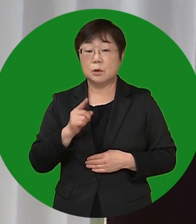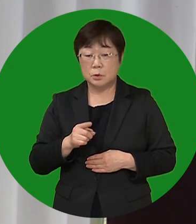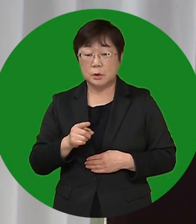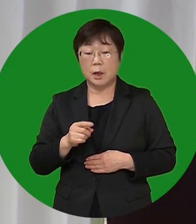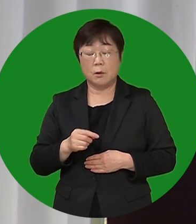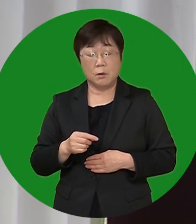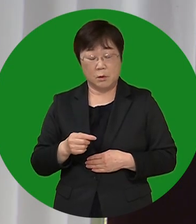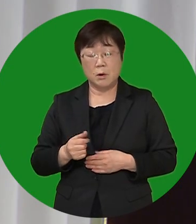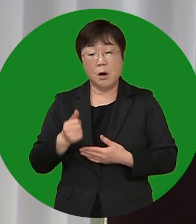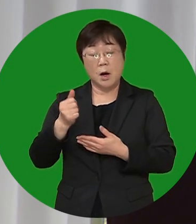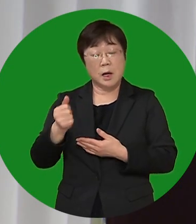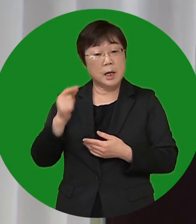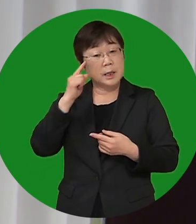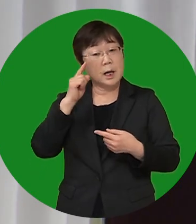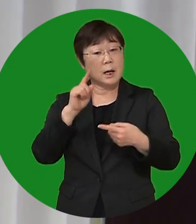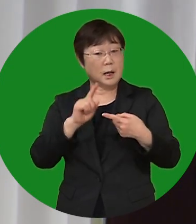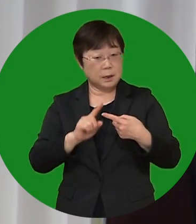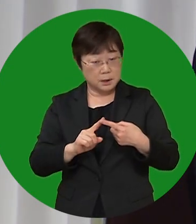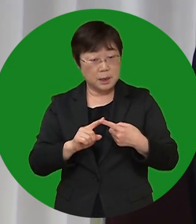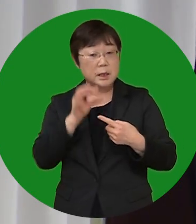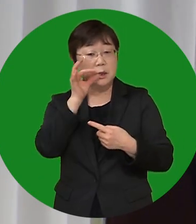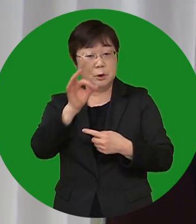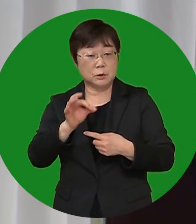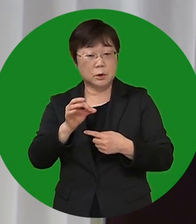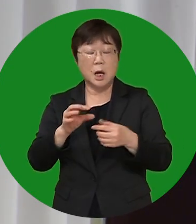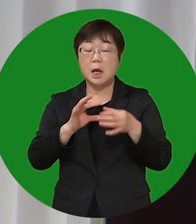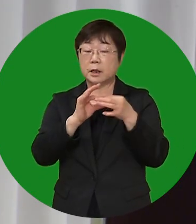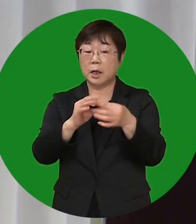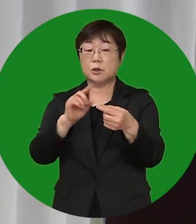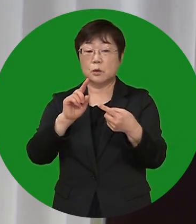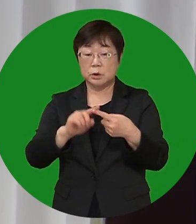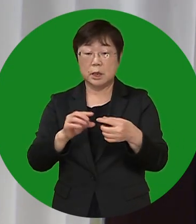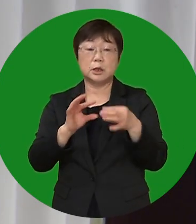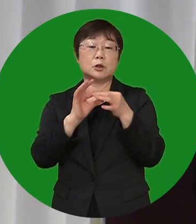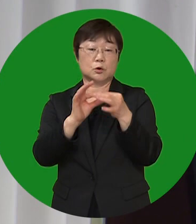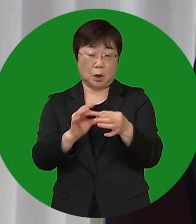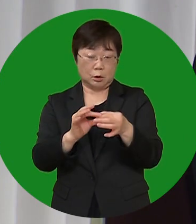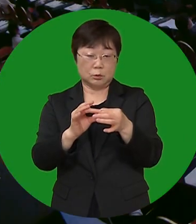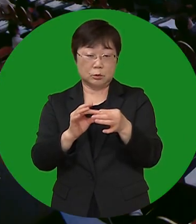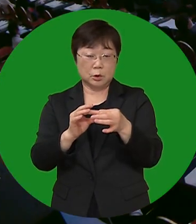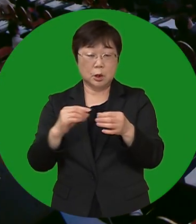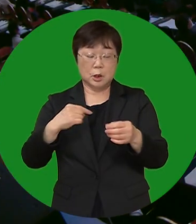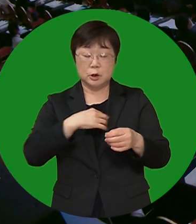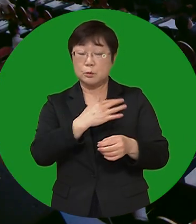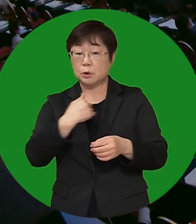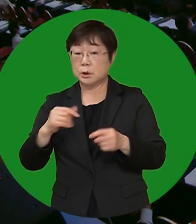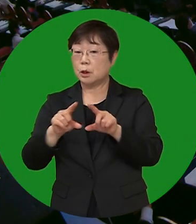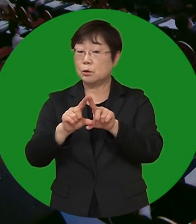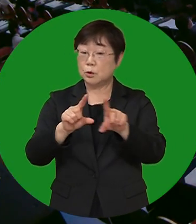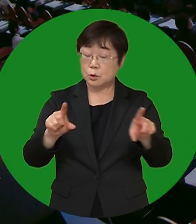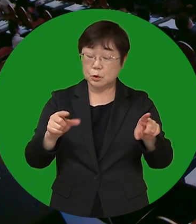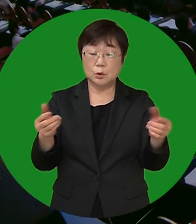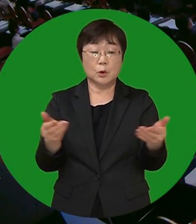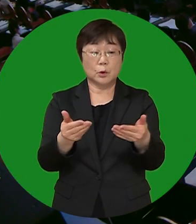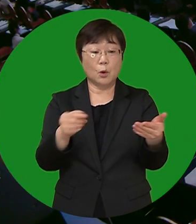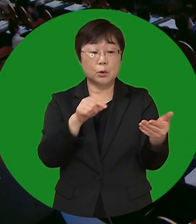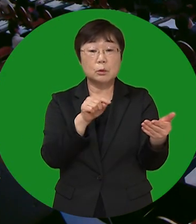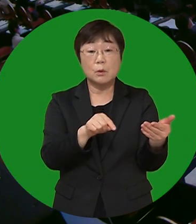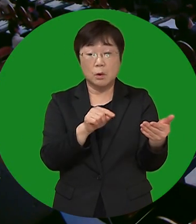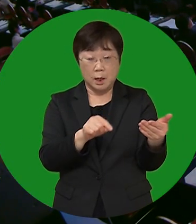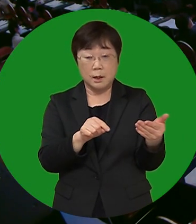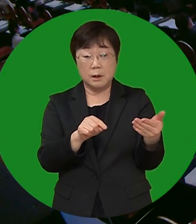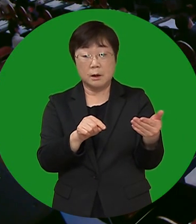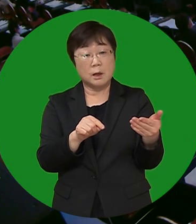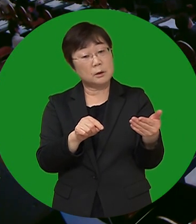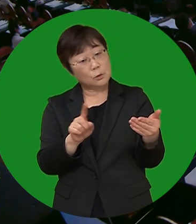もう少し客観視して継続的につなげていく自分たちが普通普通の業務として